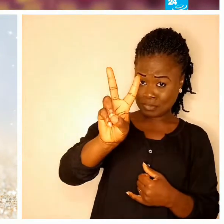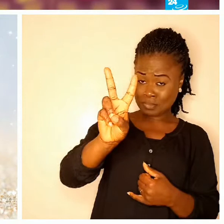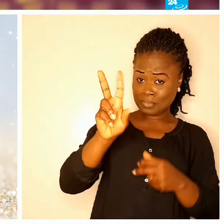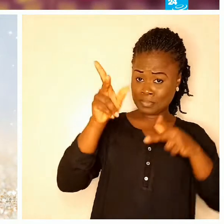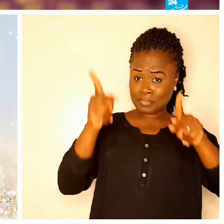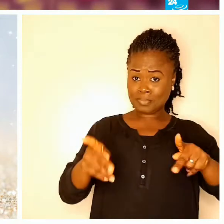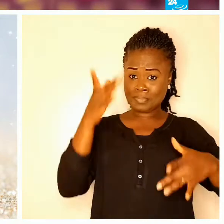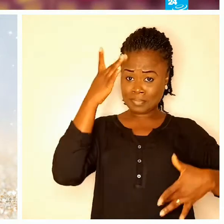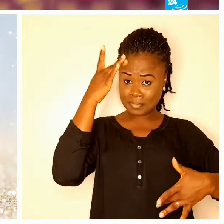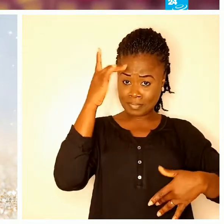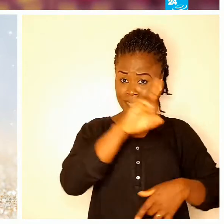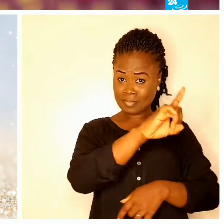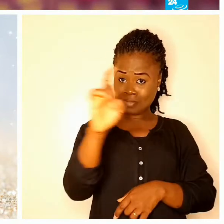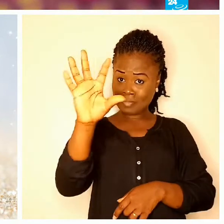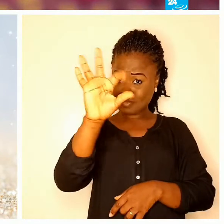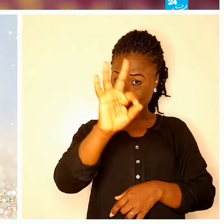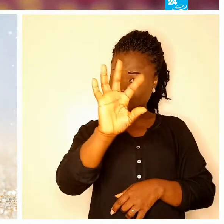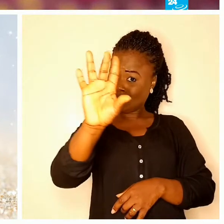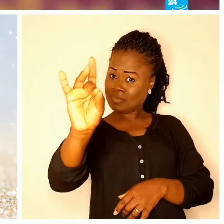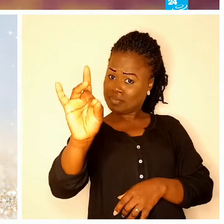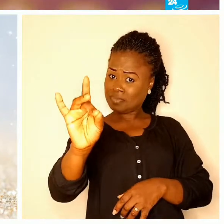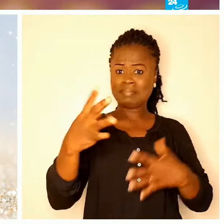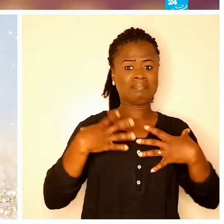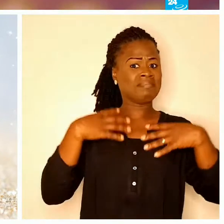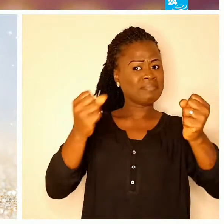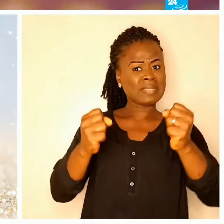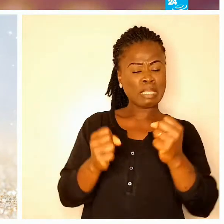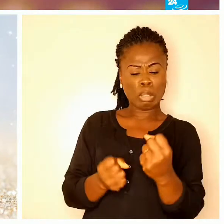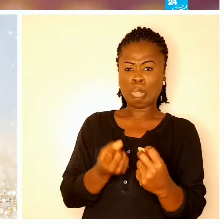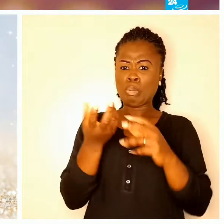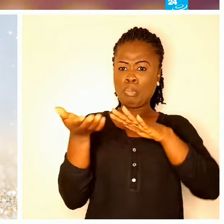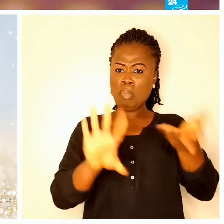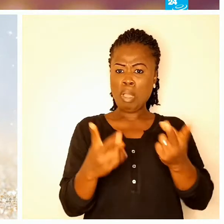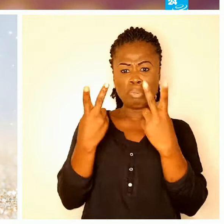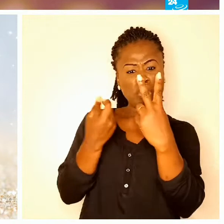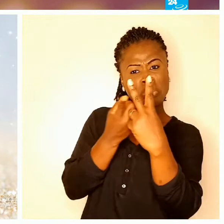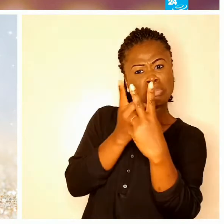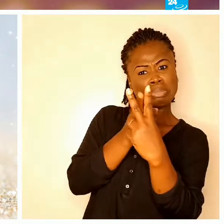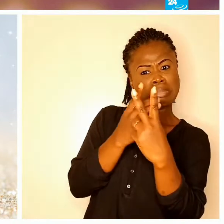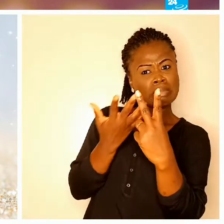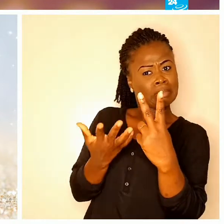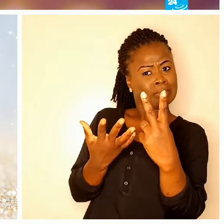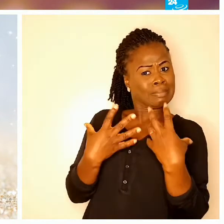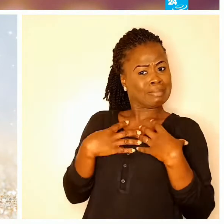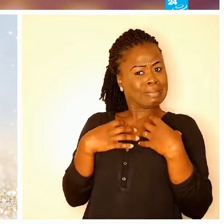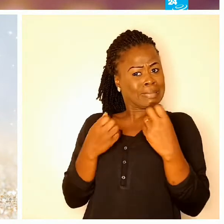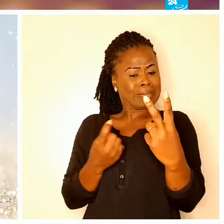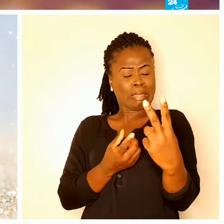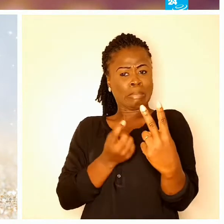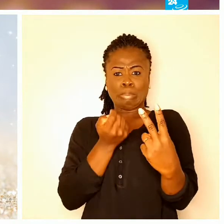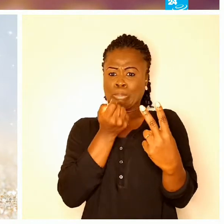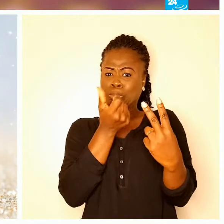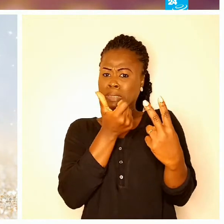coronavirus, 198 guérisons et seulement 2 morts, le bilan officiel du Sénégal affiche un taux de guérison record en Afrique et un taux